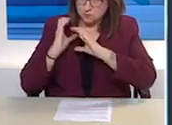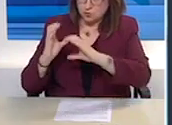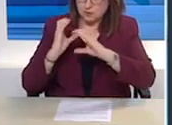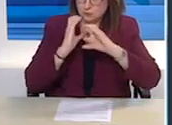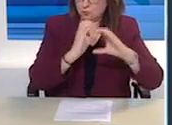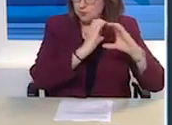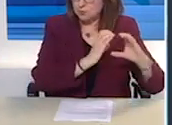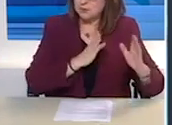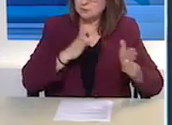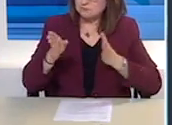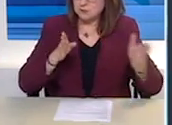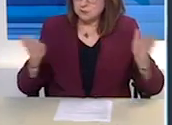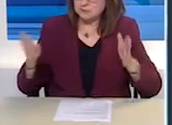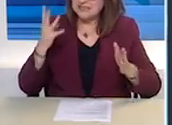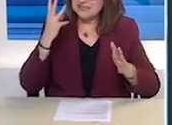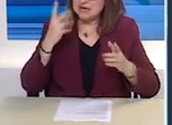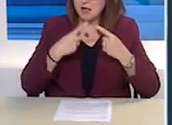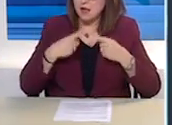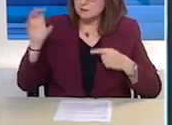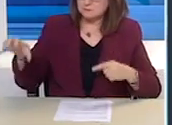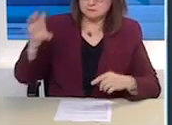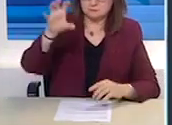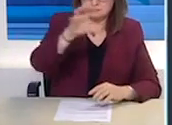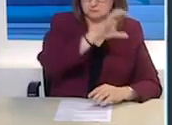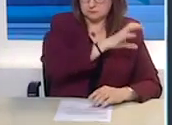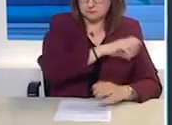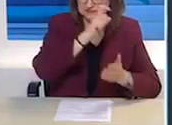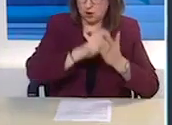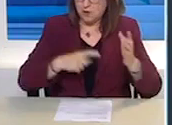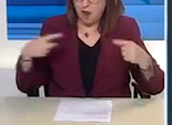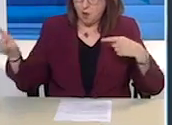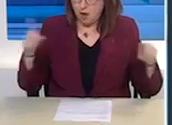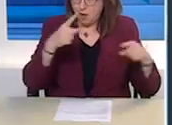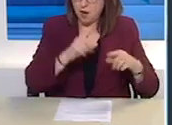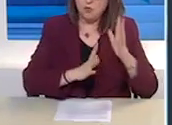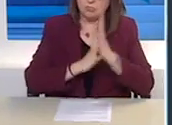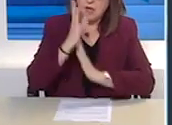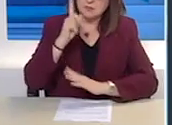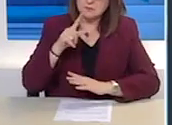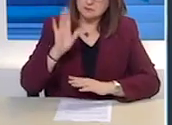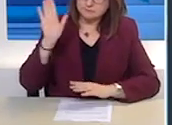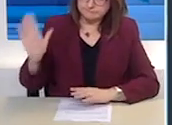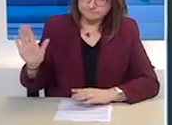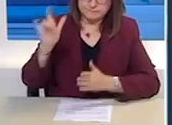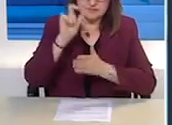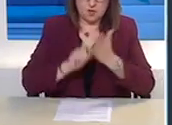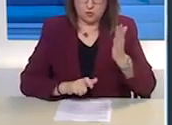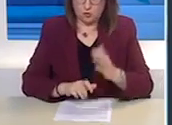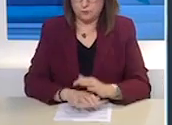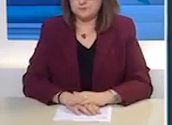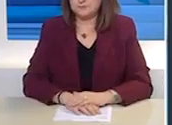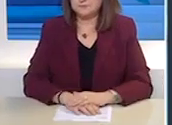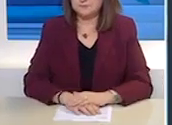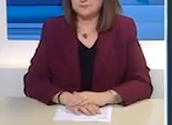σε 3 διαφορετικά σημεία της Αττικής, όπου θα παραμείνουν για 14 ημέρες. Τώρα,